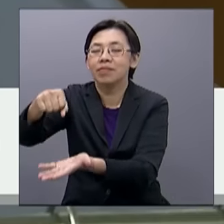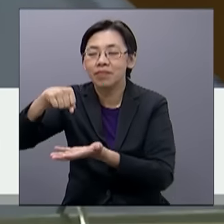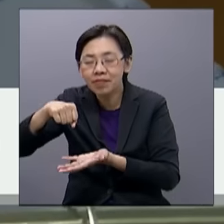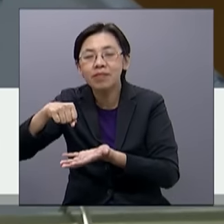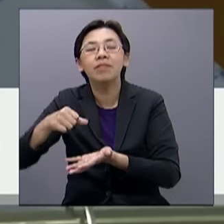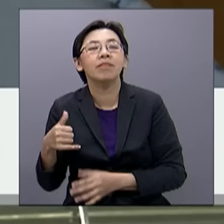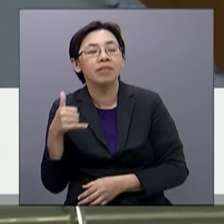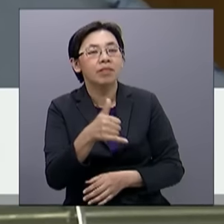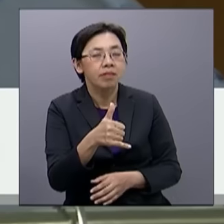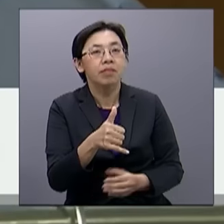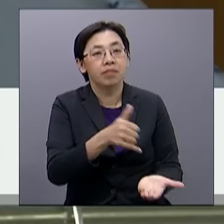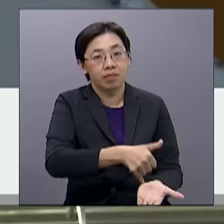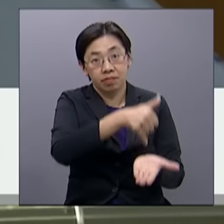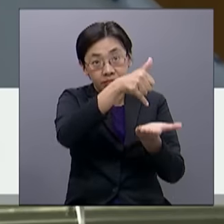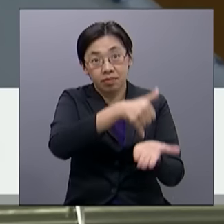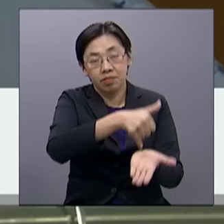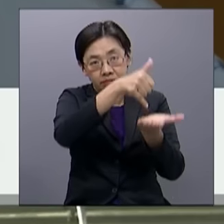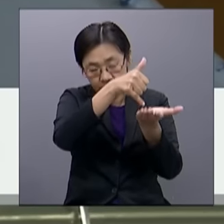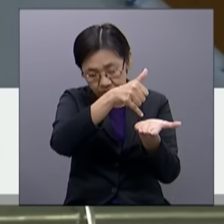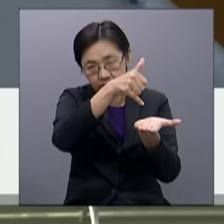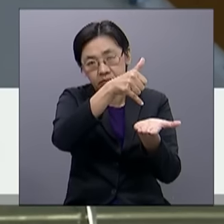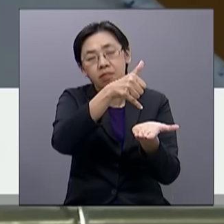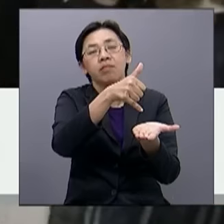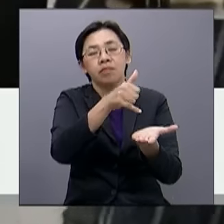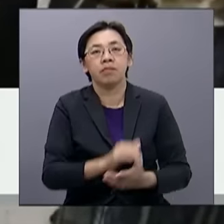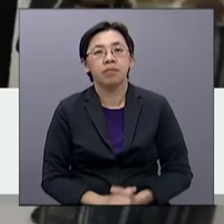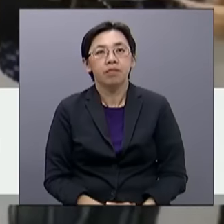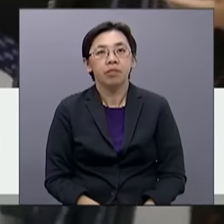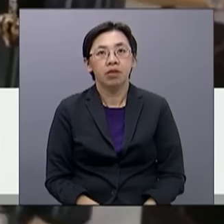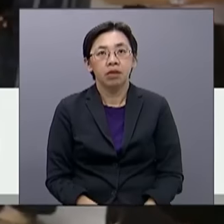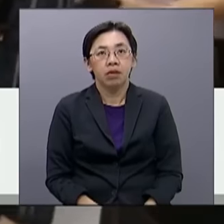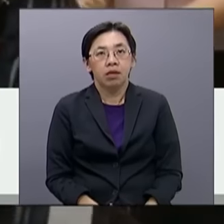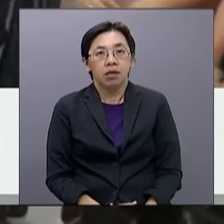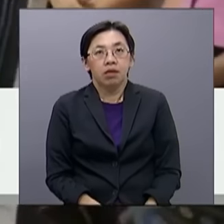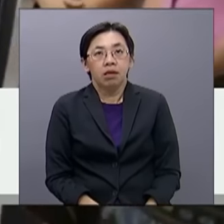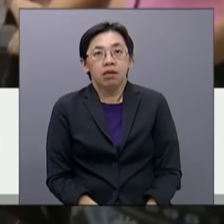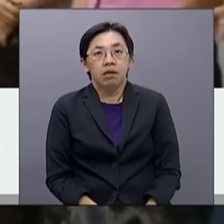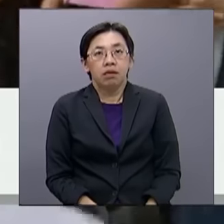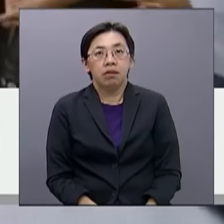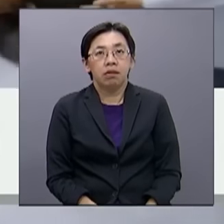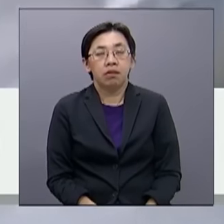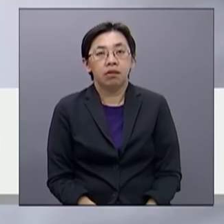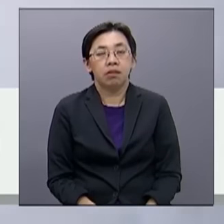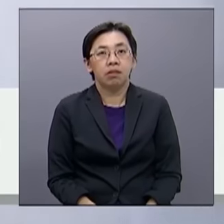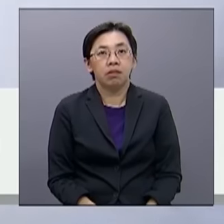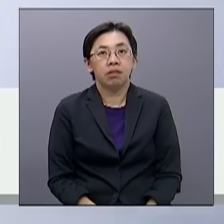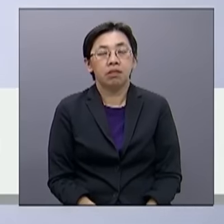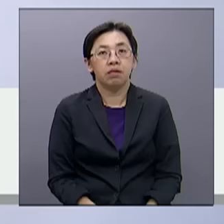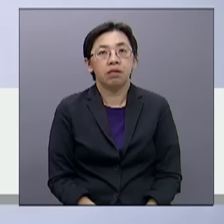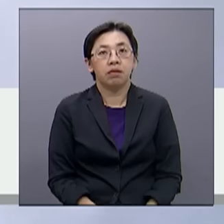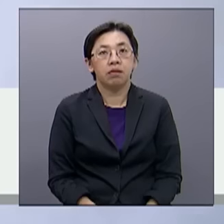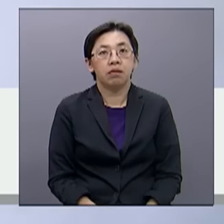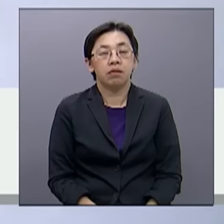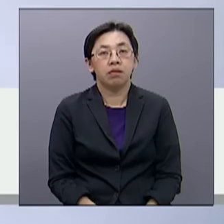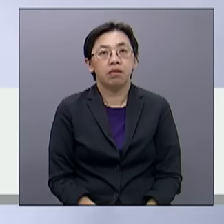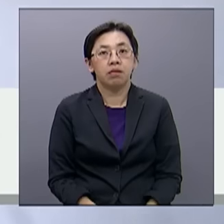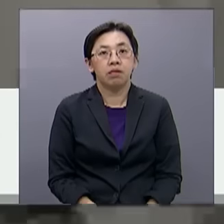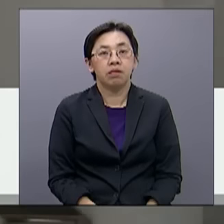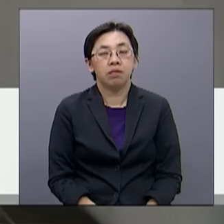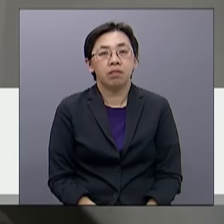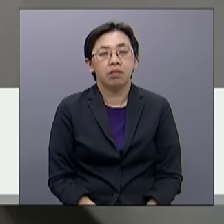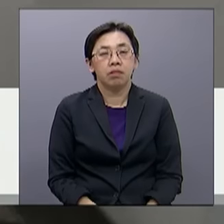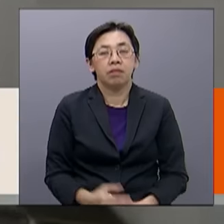ไปขึ้นลิฟต์เพื่อมุ่งหน้าไปยังจุดเกิดเหตุขณะที่ล่าสุดทนายสมศักดิ์เทพสุทินรัฐมนตรีว่าการกระ